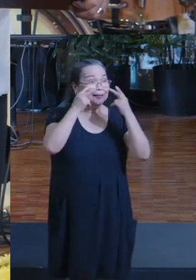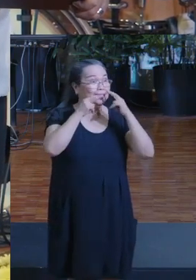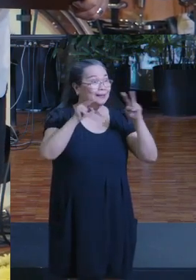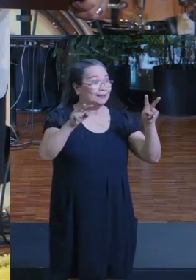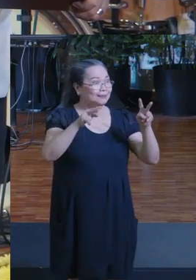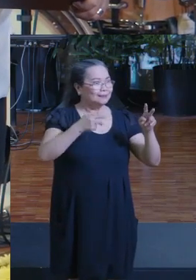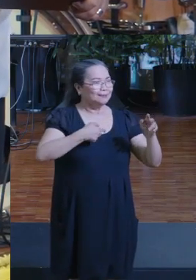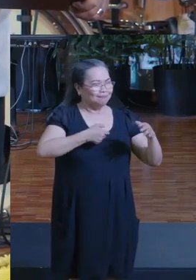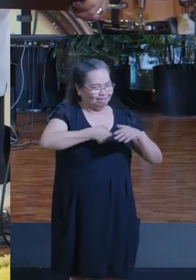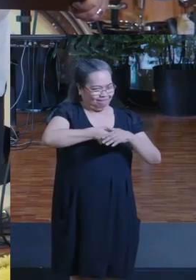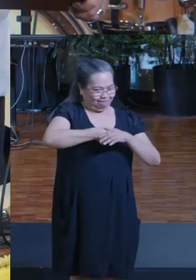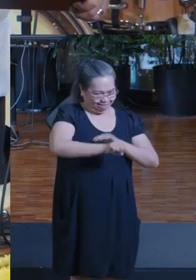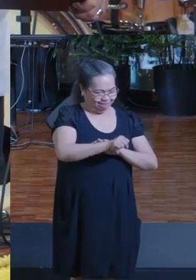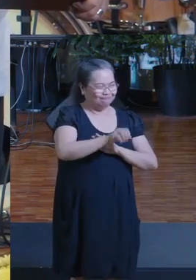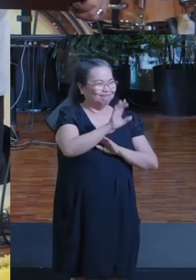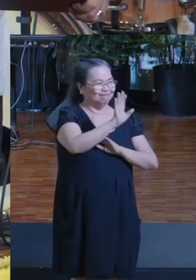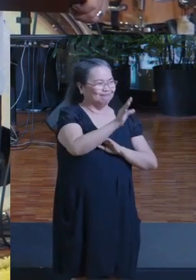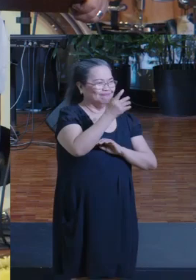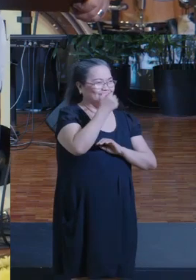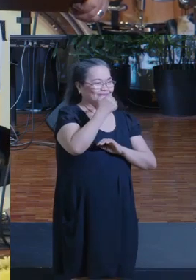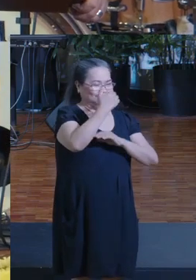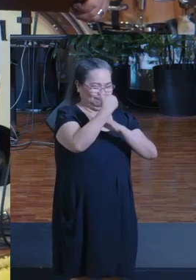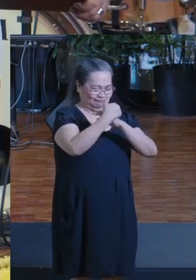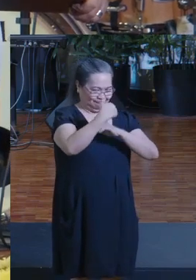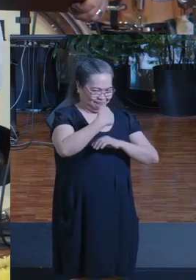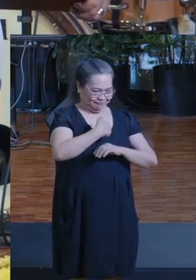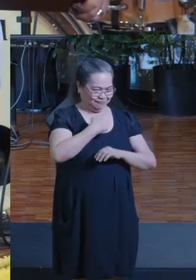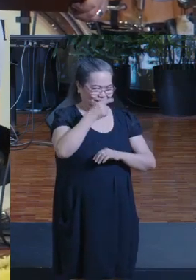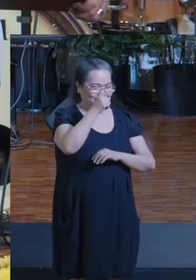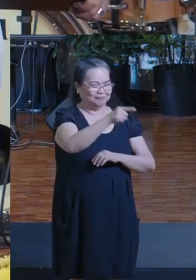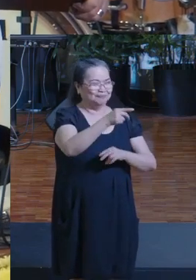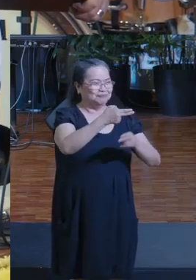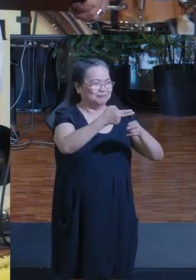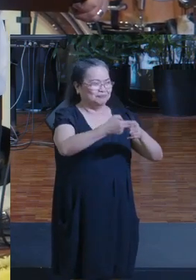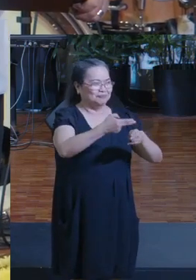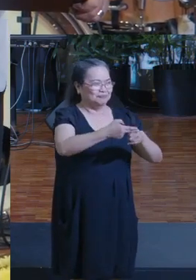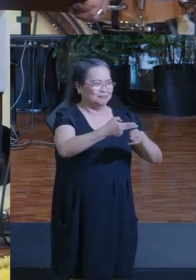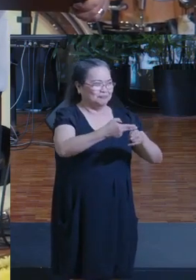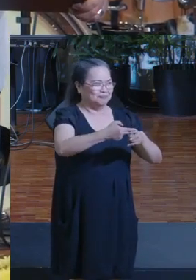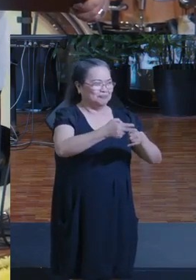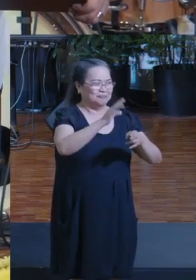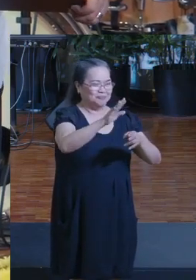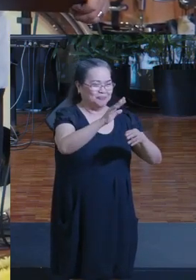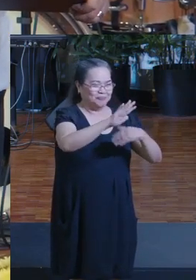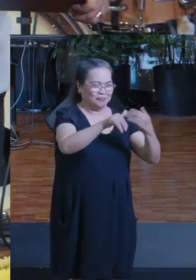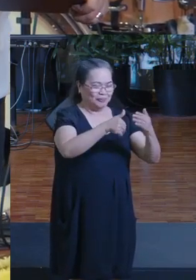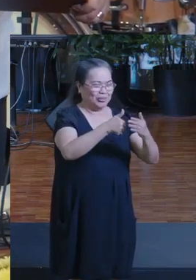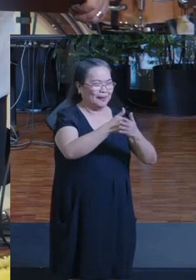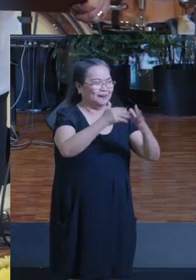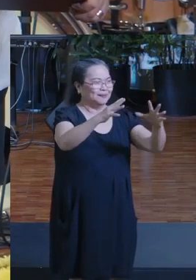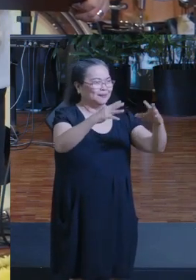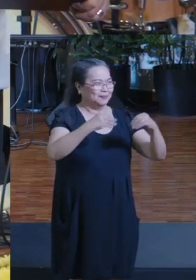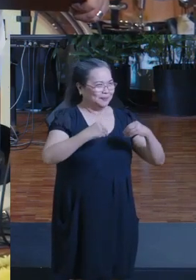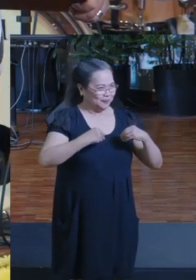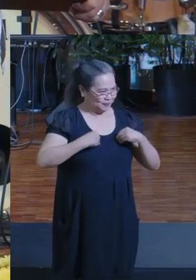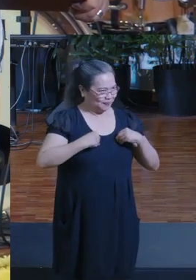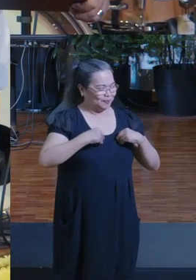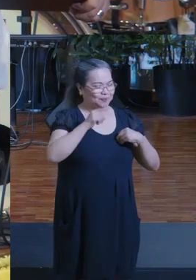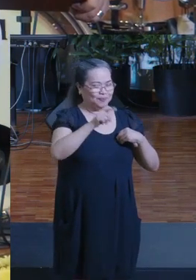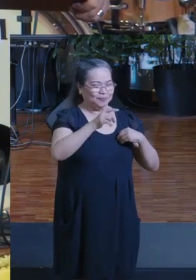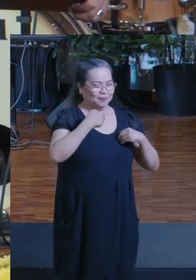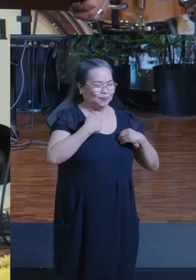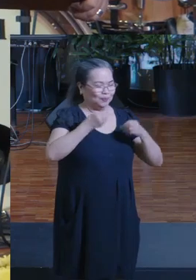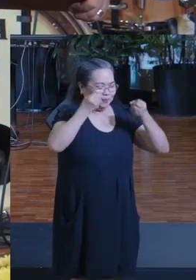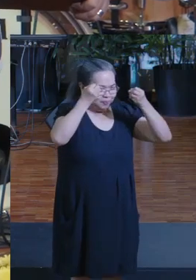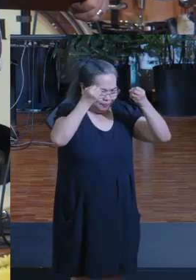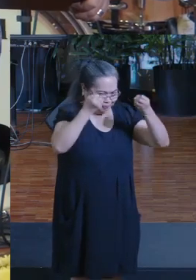have begotten you. Ask of me, and I will make the nations your heritage. Ang iyong mana, ang iyong